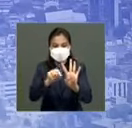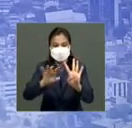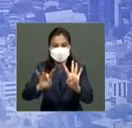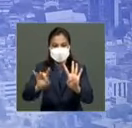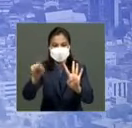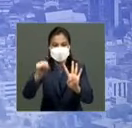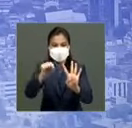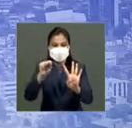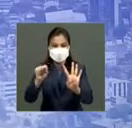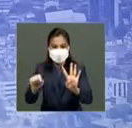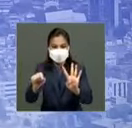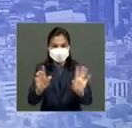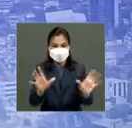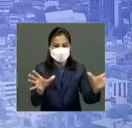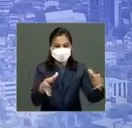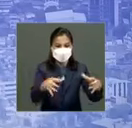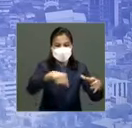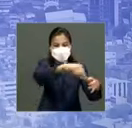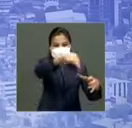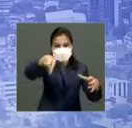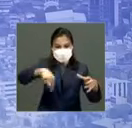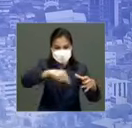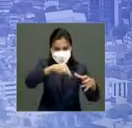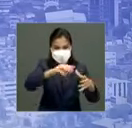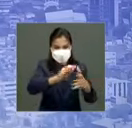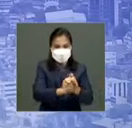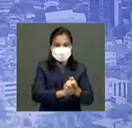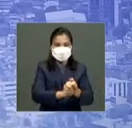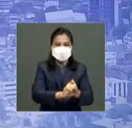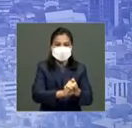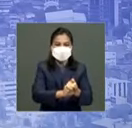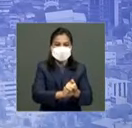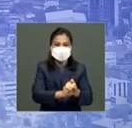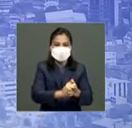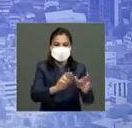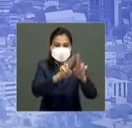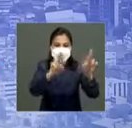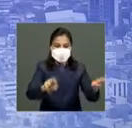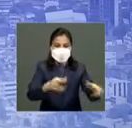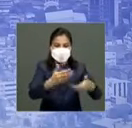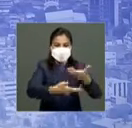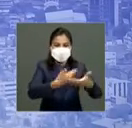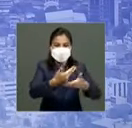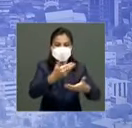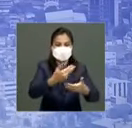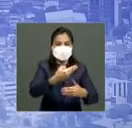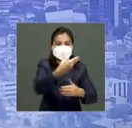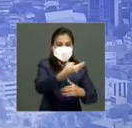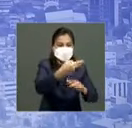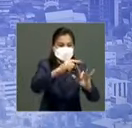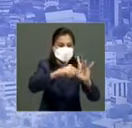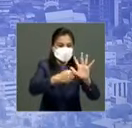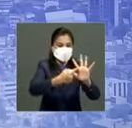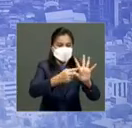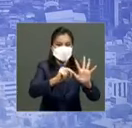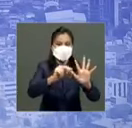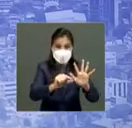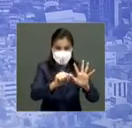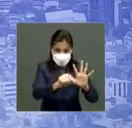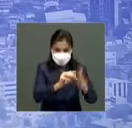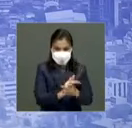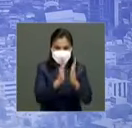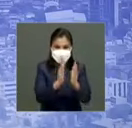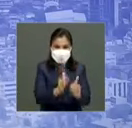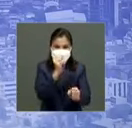4.8% นะครับนี่คือกรุ๊ปของกลุ่มของเชื่อมโยงกับห้างสรรพสินค้านะครับซึ่งอันนี้ก็จะเป็นพนักงานนะครับ